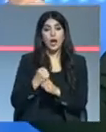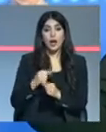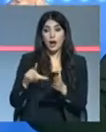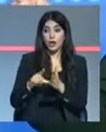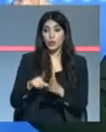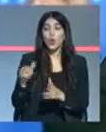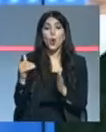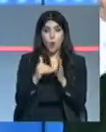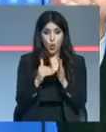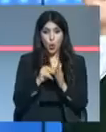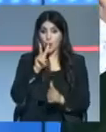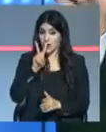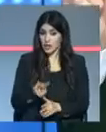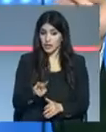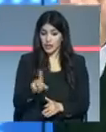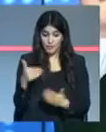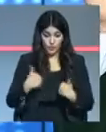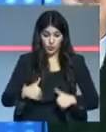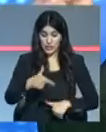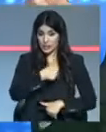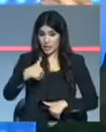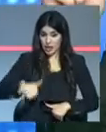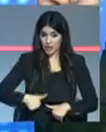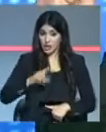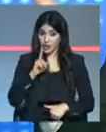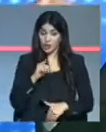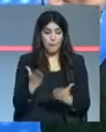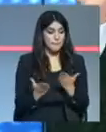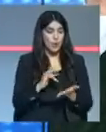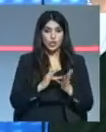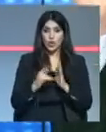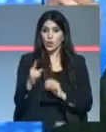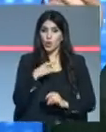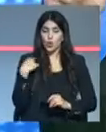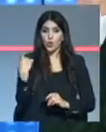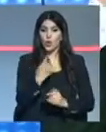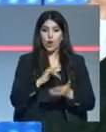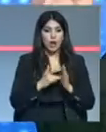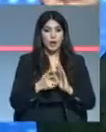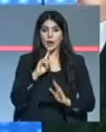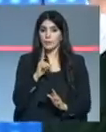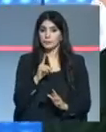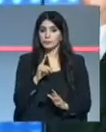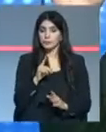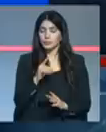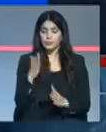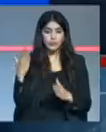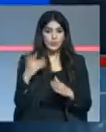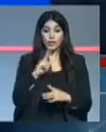ونعاود اكثر حاجه هنا لانه في وزاره الداخليه الوحده في المعادله بين كل ال ال الامور الاحتجاج